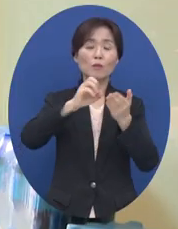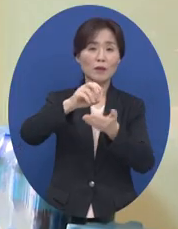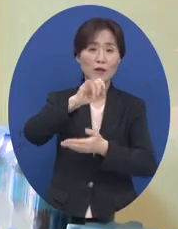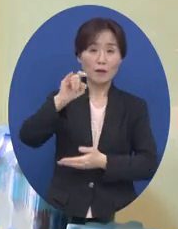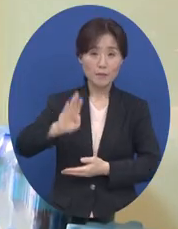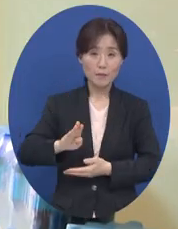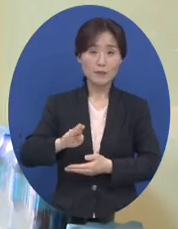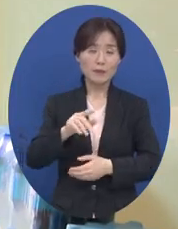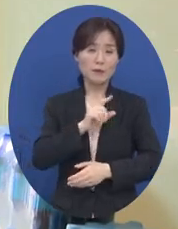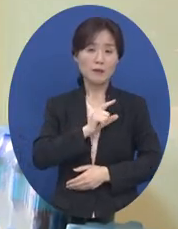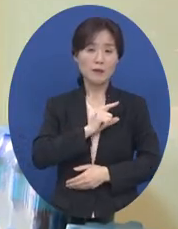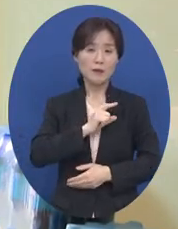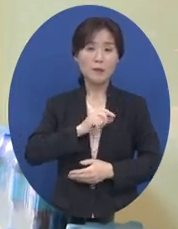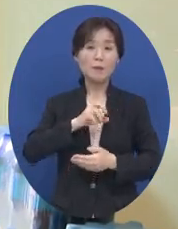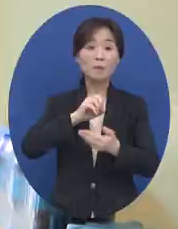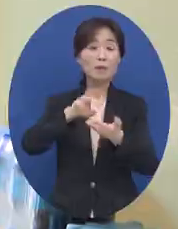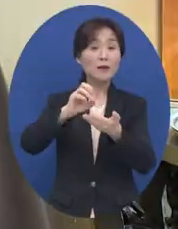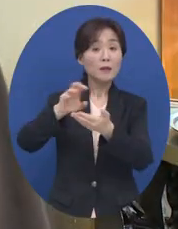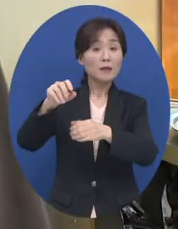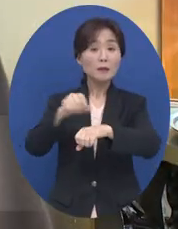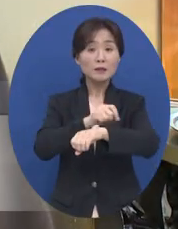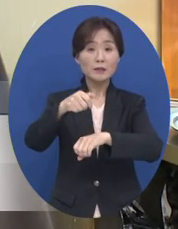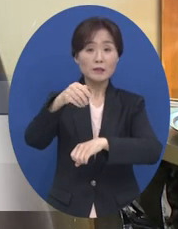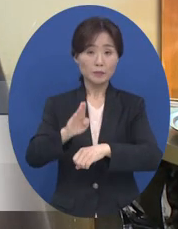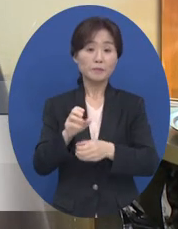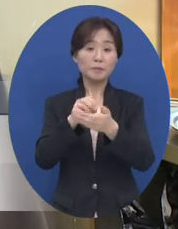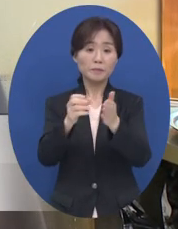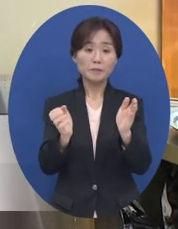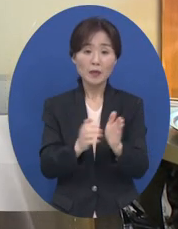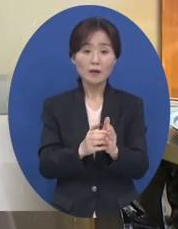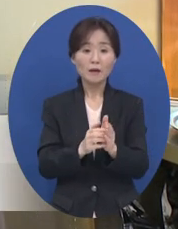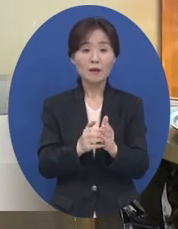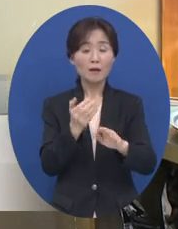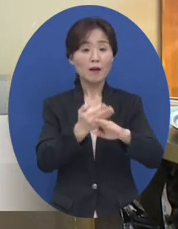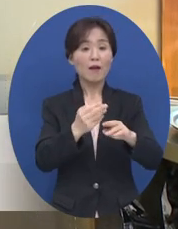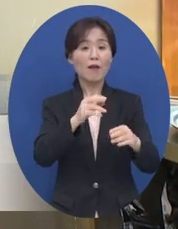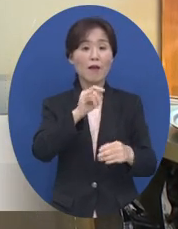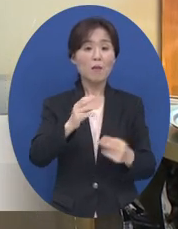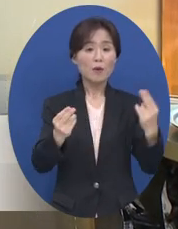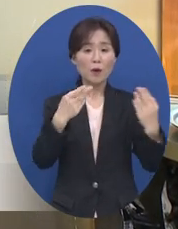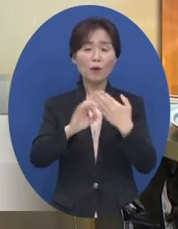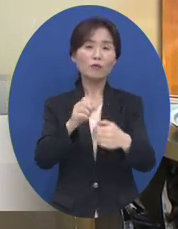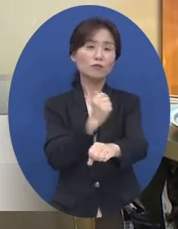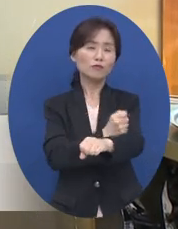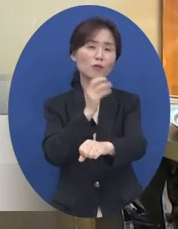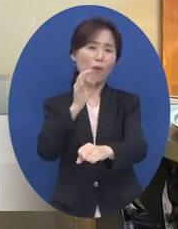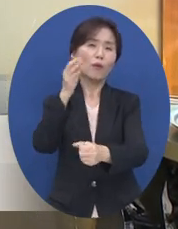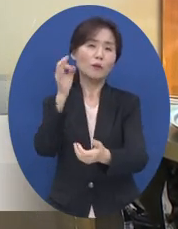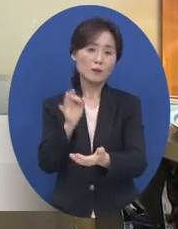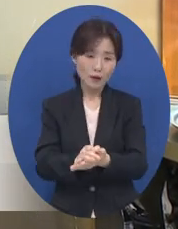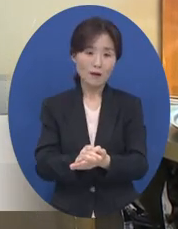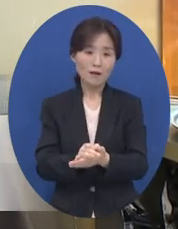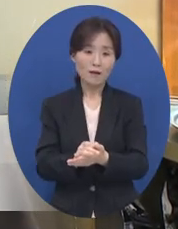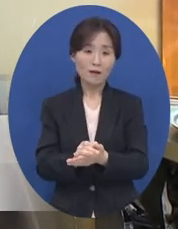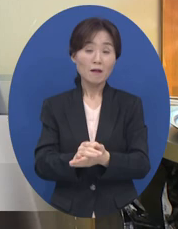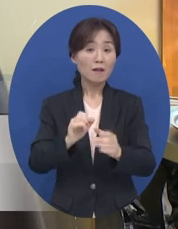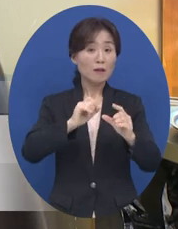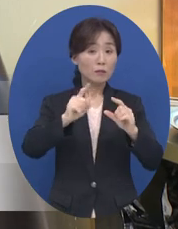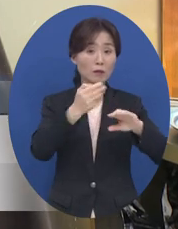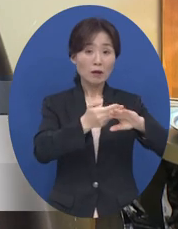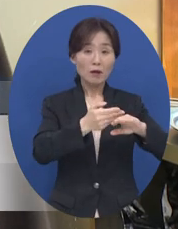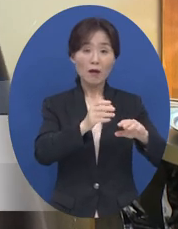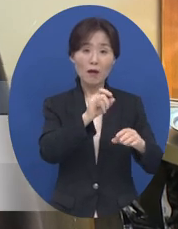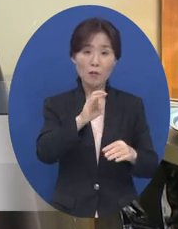특급에 가입했습니다. 다른 앱보다는 수수료가 훨씬 싸니까 다른 앱은 진짜 엄청 많이 나가거든요. 거의 한 12%,